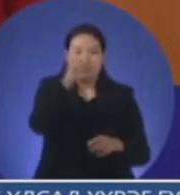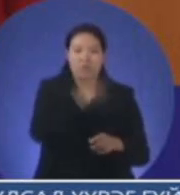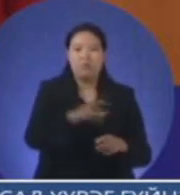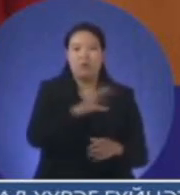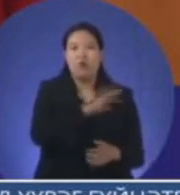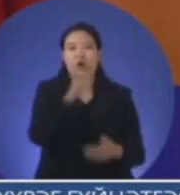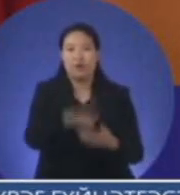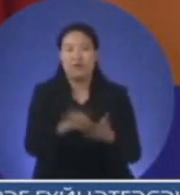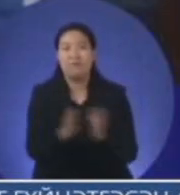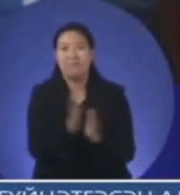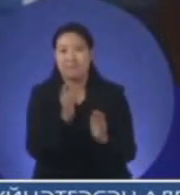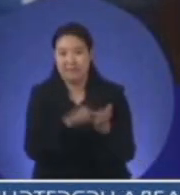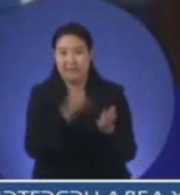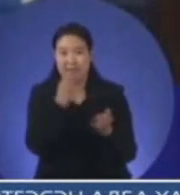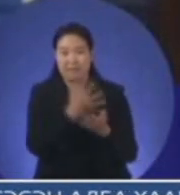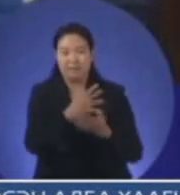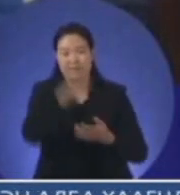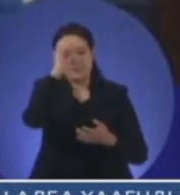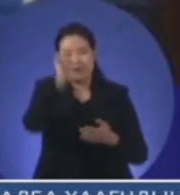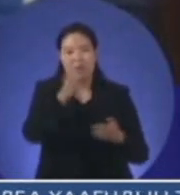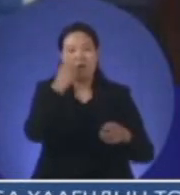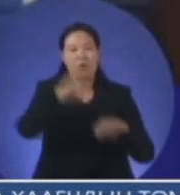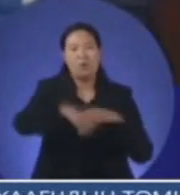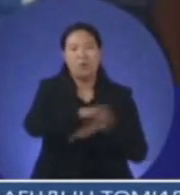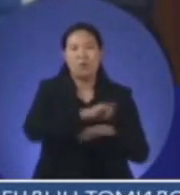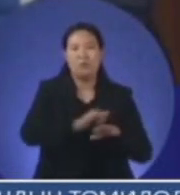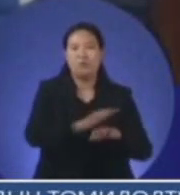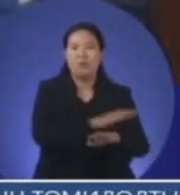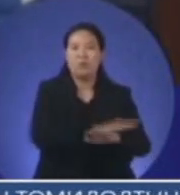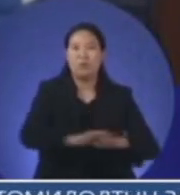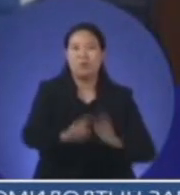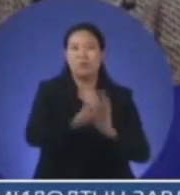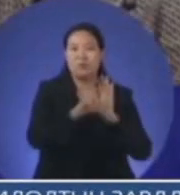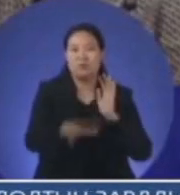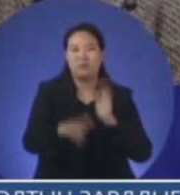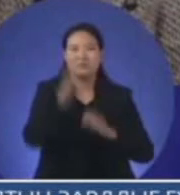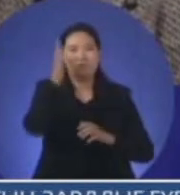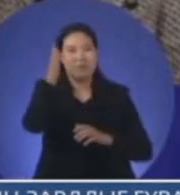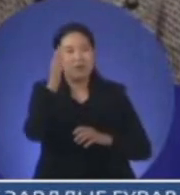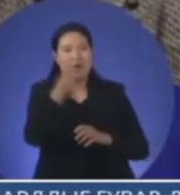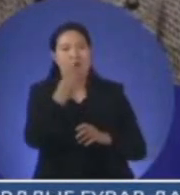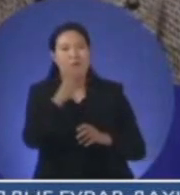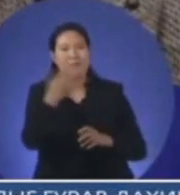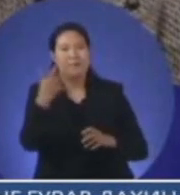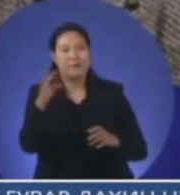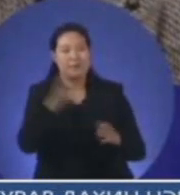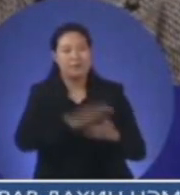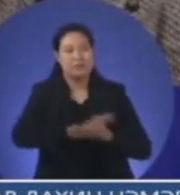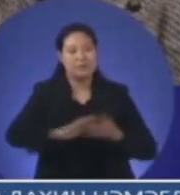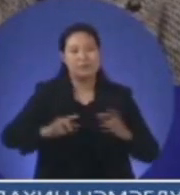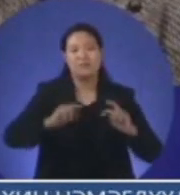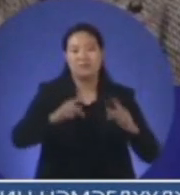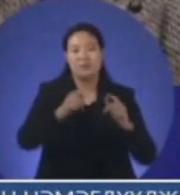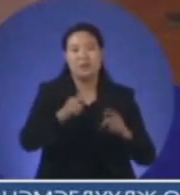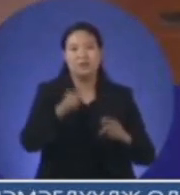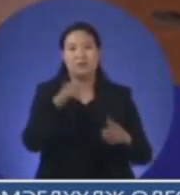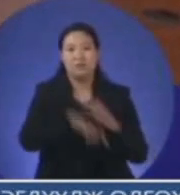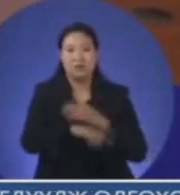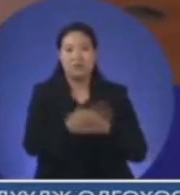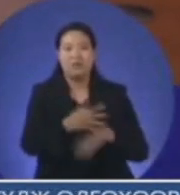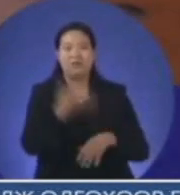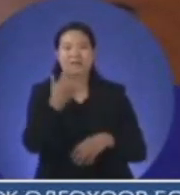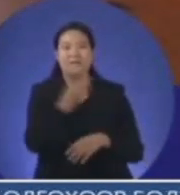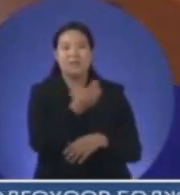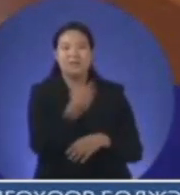онцлсан юм а. Ерөнхий сайд Монгол улсын урт хугацааны төгжлийн бодлого алсын хараа 2050 шин сэргэлтийн бодлого авлигата тэмцэх 5